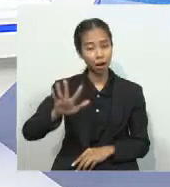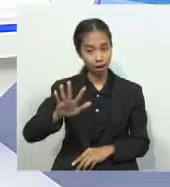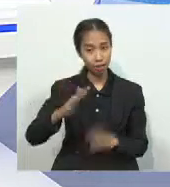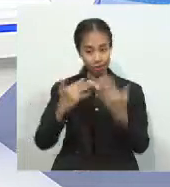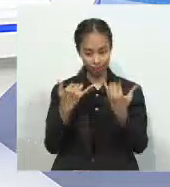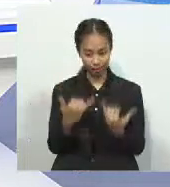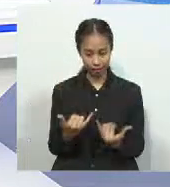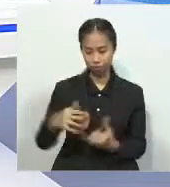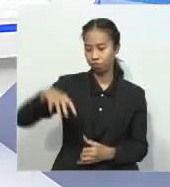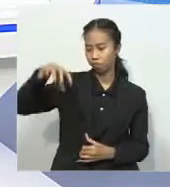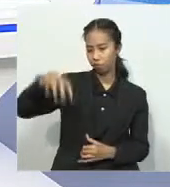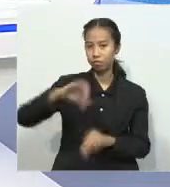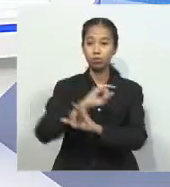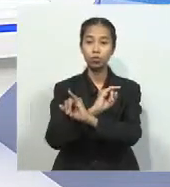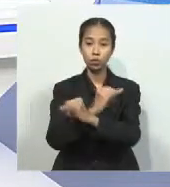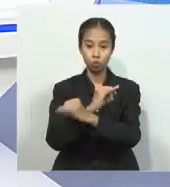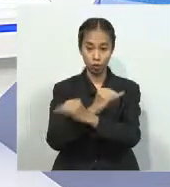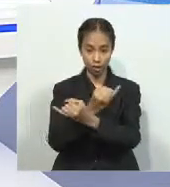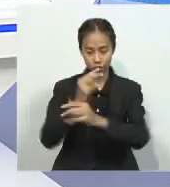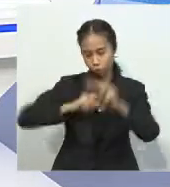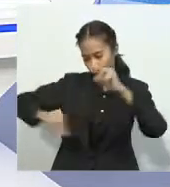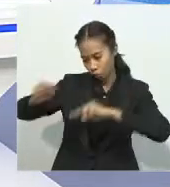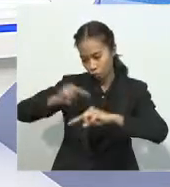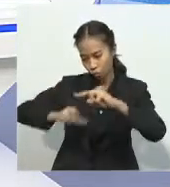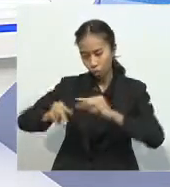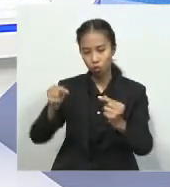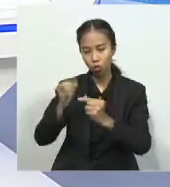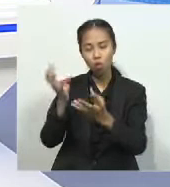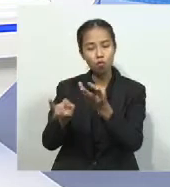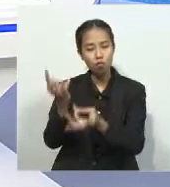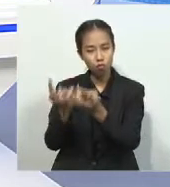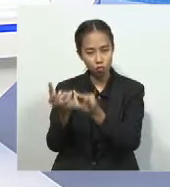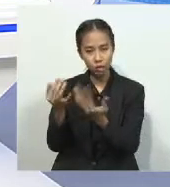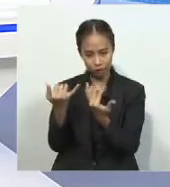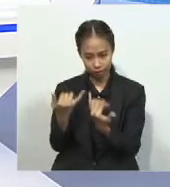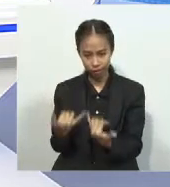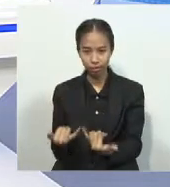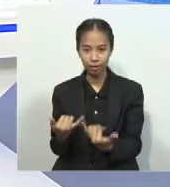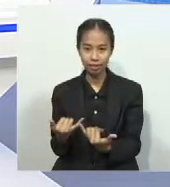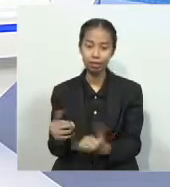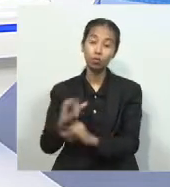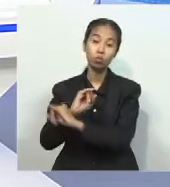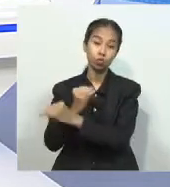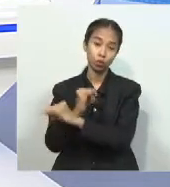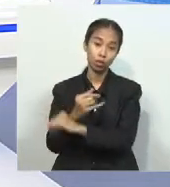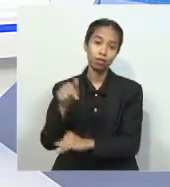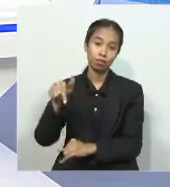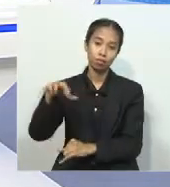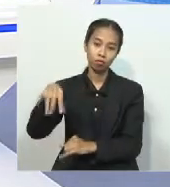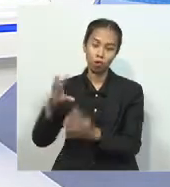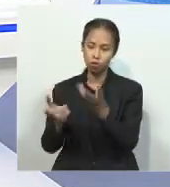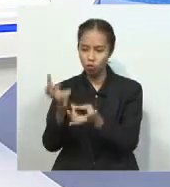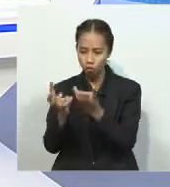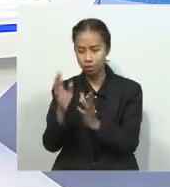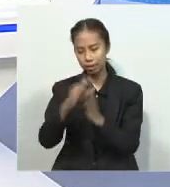อย่างในพื้นที่ของเขตจตุจักรเองนะครับก็ได้มีการไปสำรวจนะครับเรื่องของค่าฝุ่นละอองนะครับปรากฏว่าตอนนี้พื้นที่เขตจตุจักรนะครับค่าฝุ่นละ